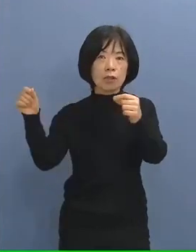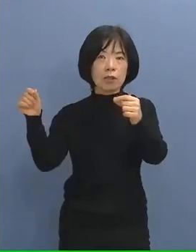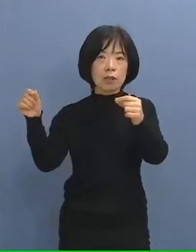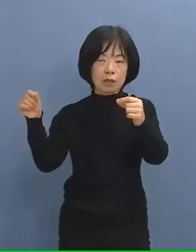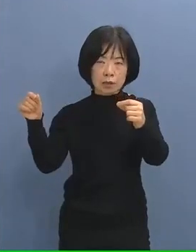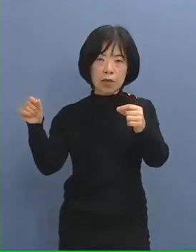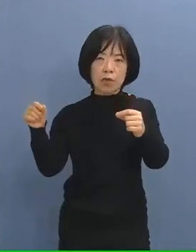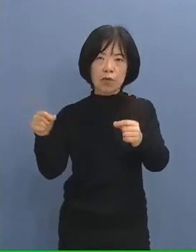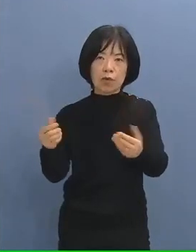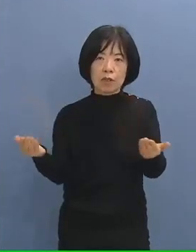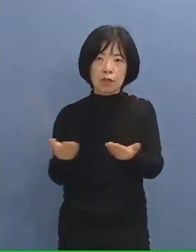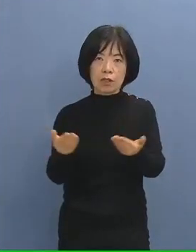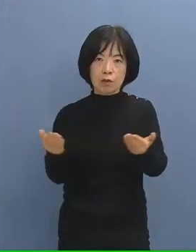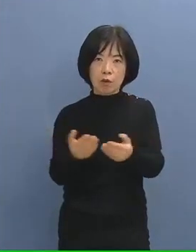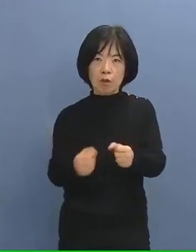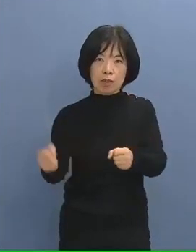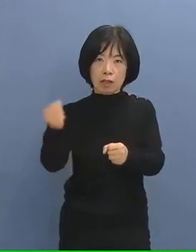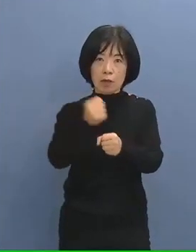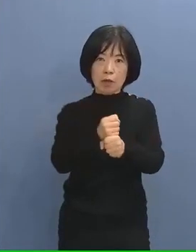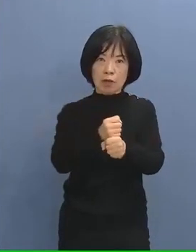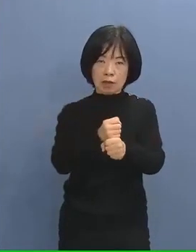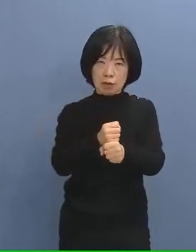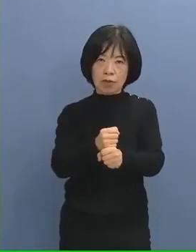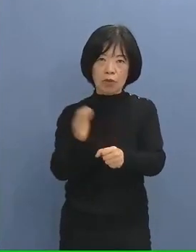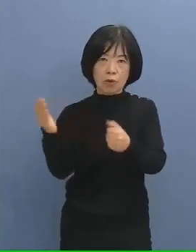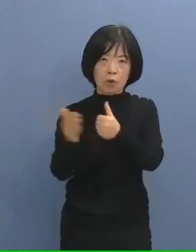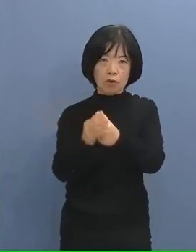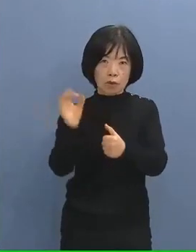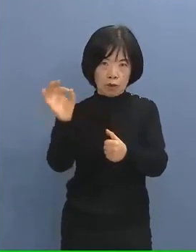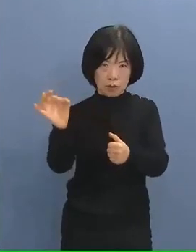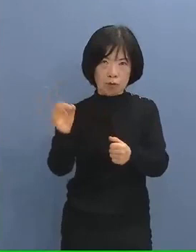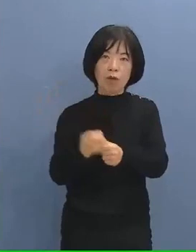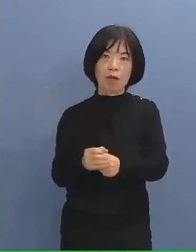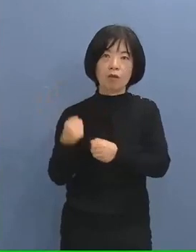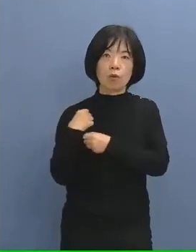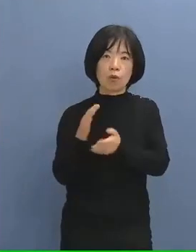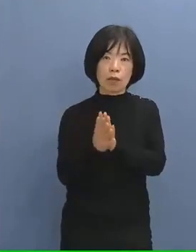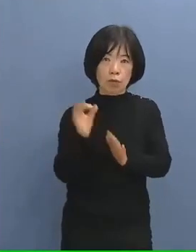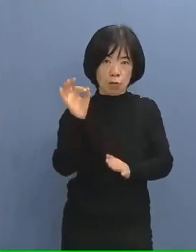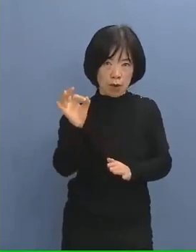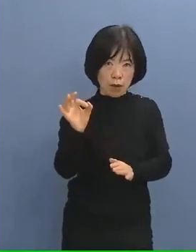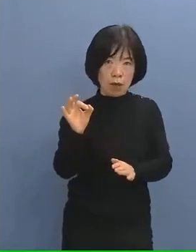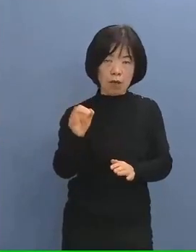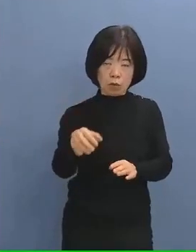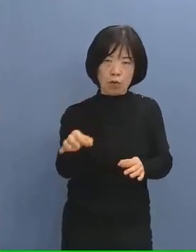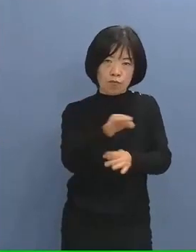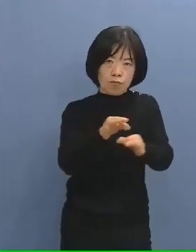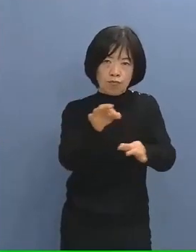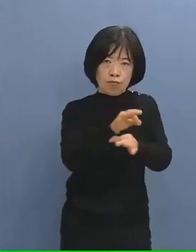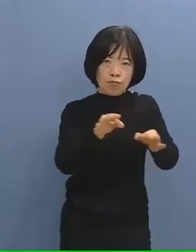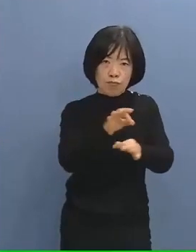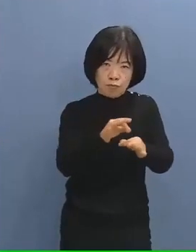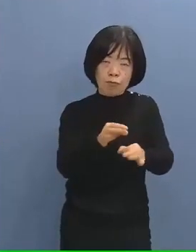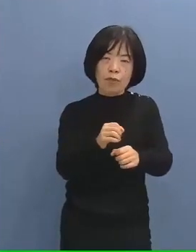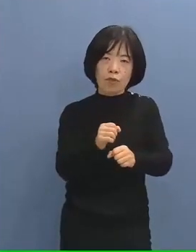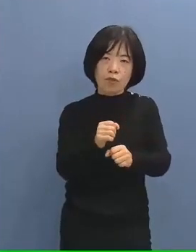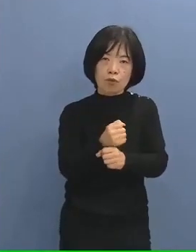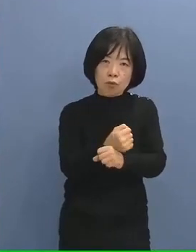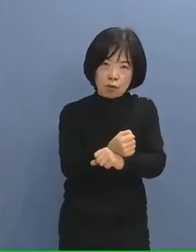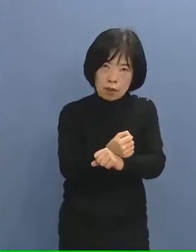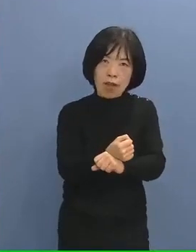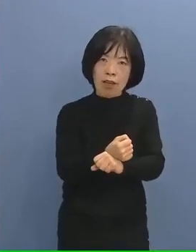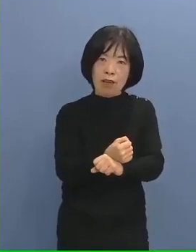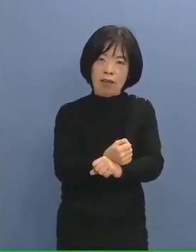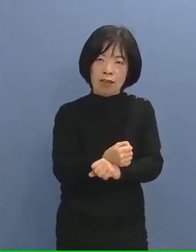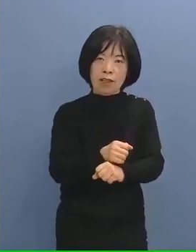金とか、県の方でもいろんな補助メニューがあるので、そういったところをうまく工夫しながら、いろんなこう見せ